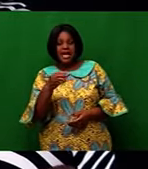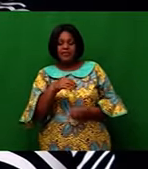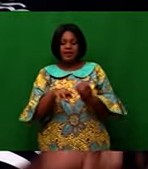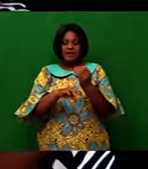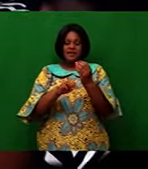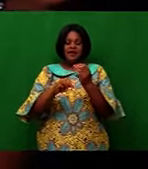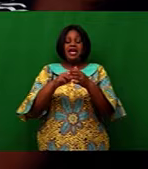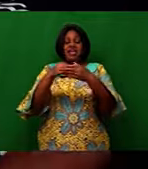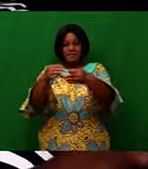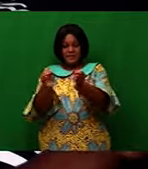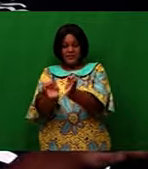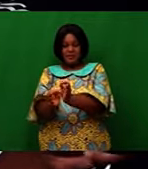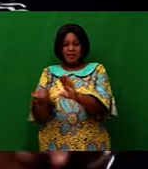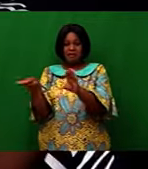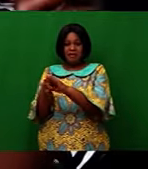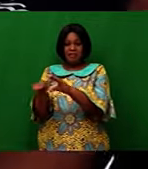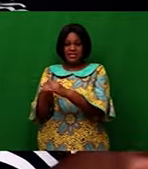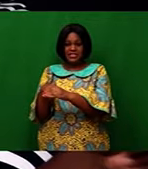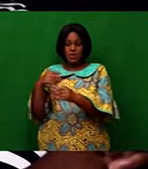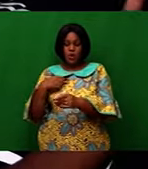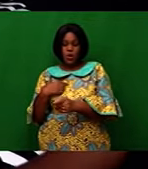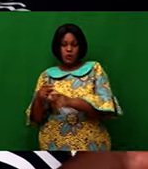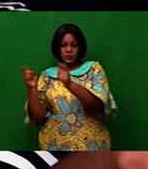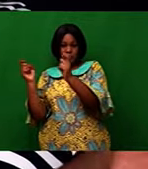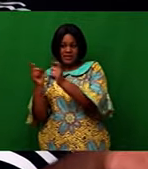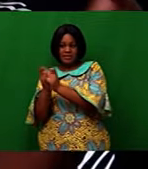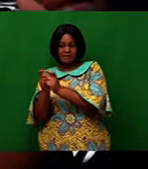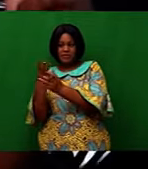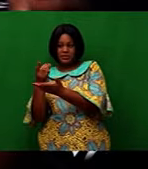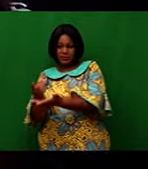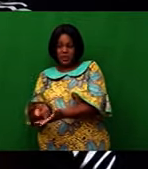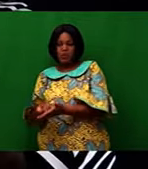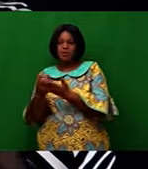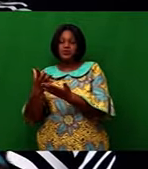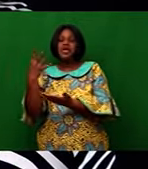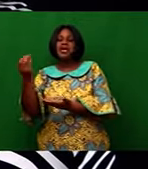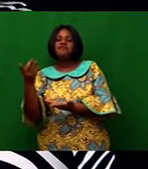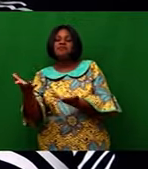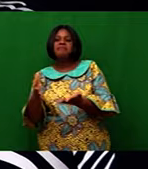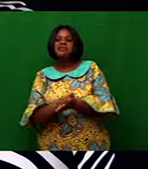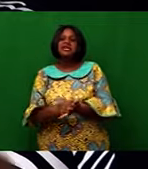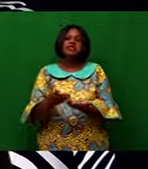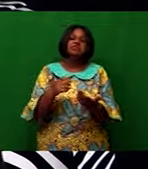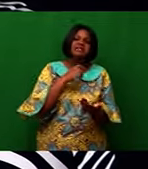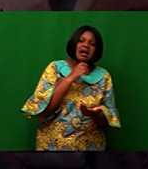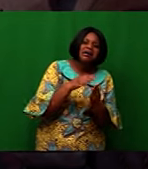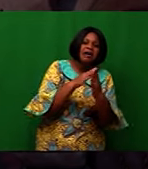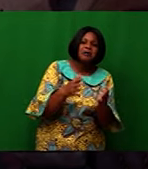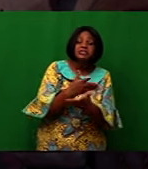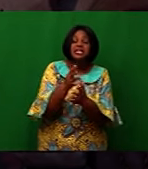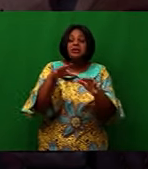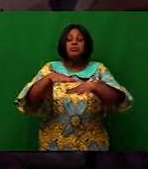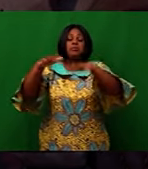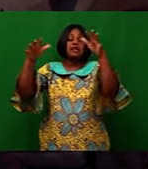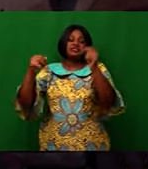wemufi. Wakuda hama dziya dzausina kuenda kwadziri kuti unozikanwa kuti dzichiuya dzizokubatsira muchure mekunge murume ashaya.